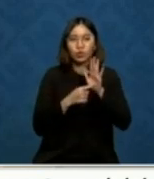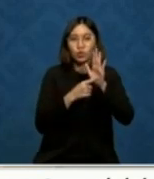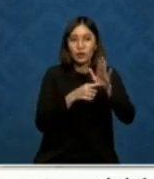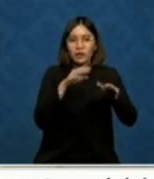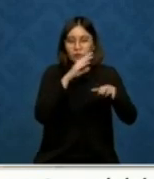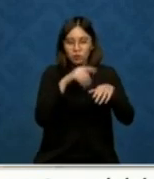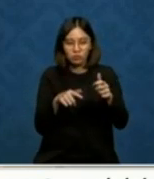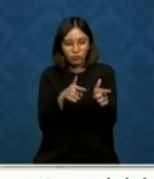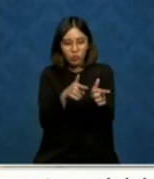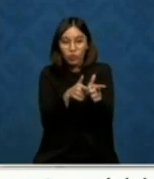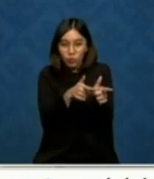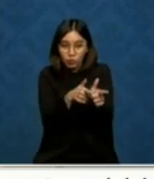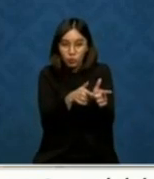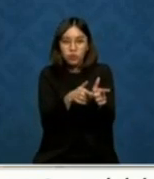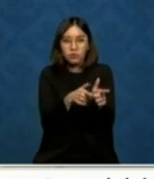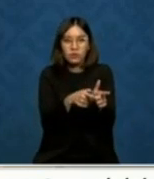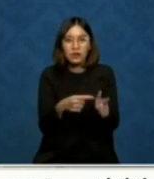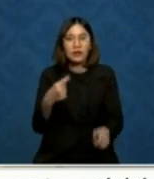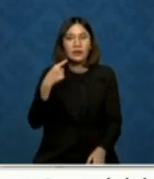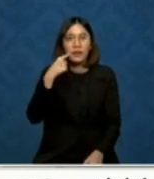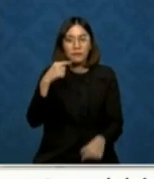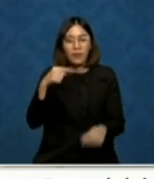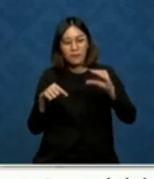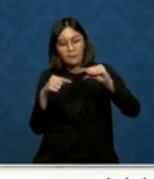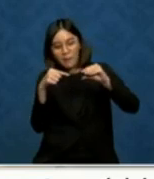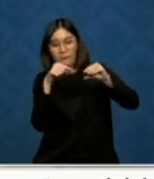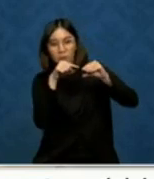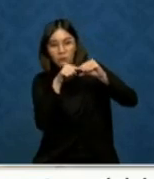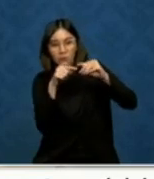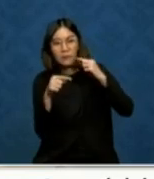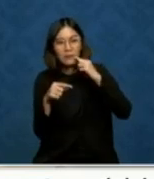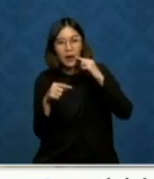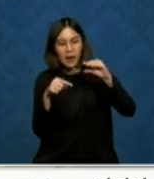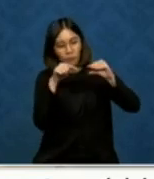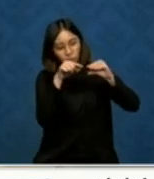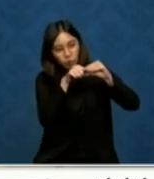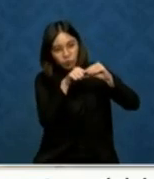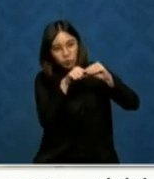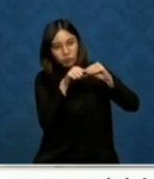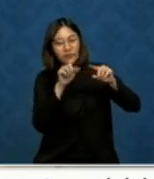ารหนักหรือช่องปากของผู้อื่นหรือของผู้กระทำเนี่ย